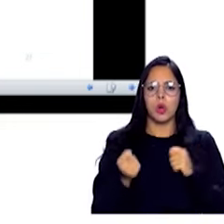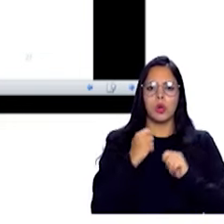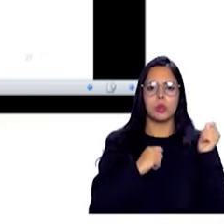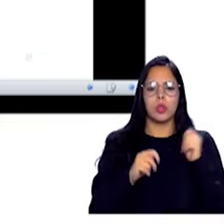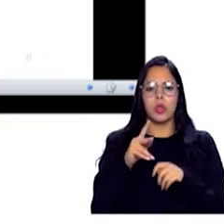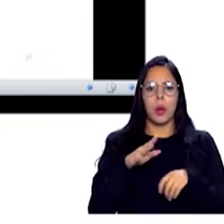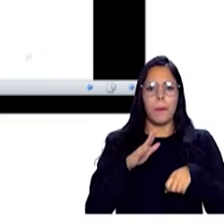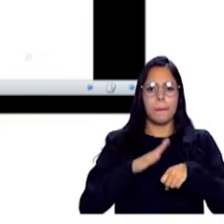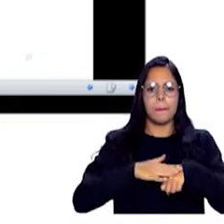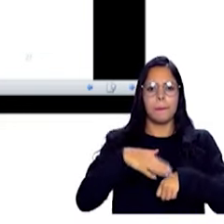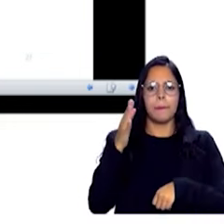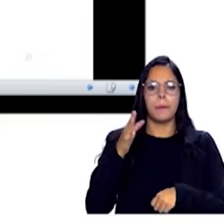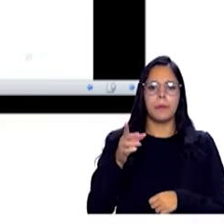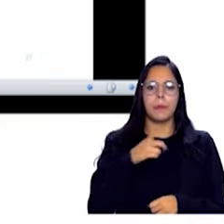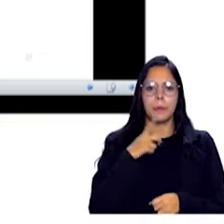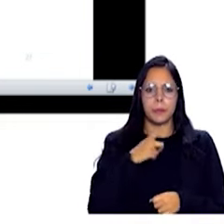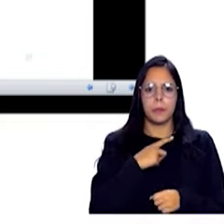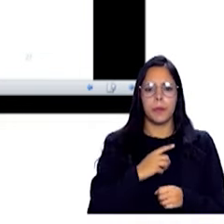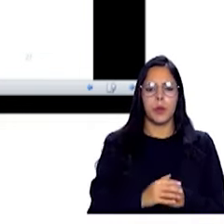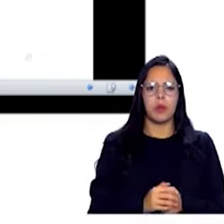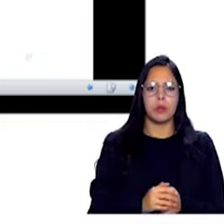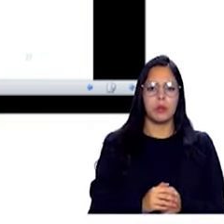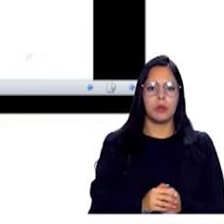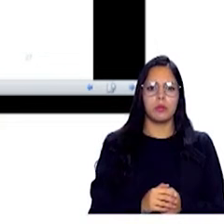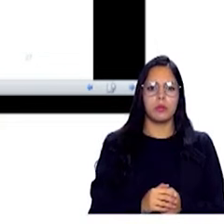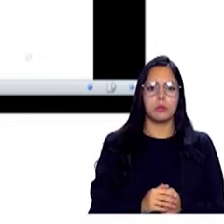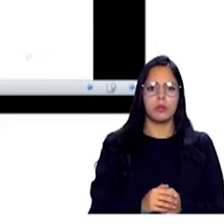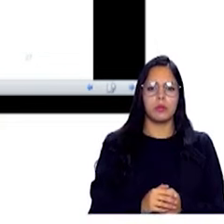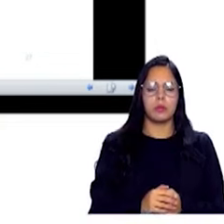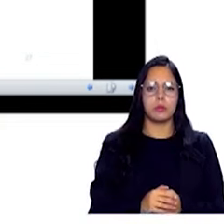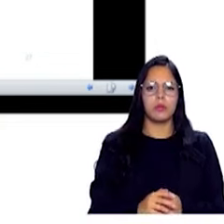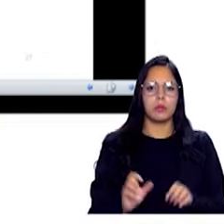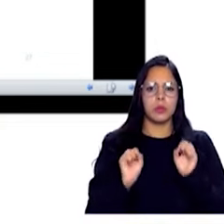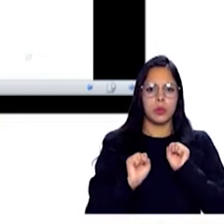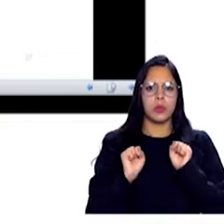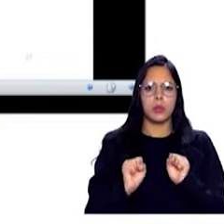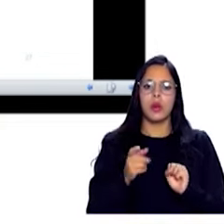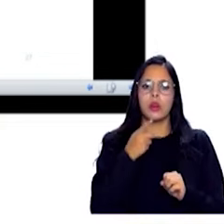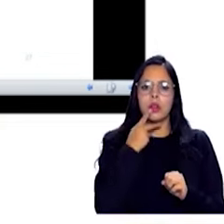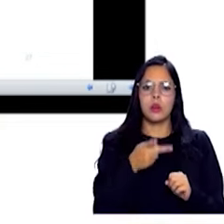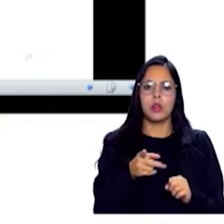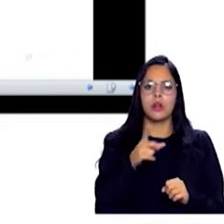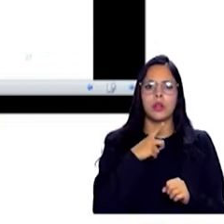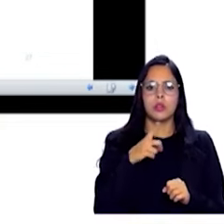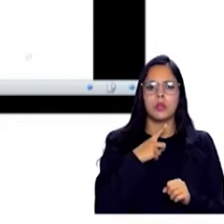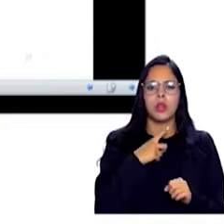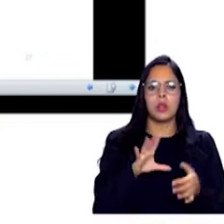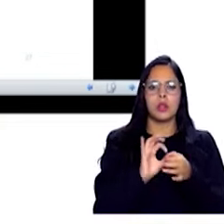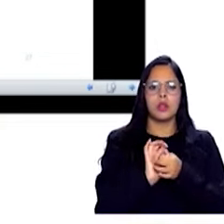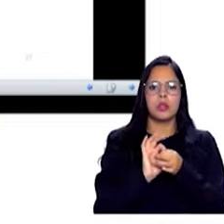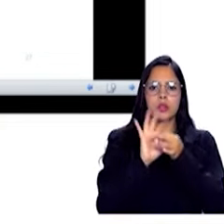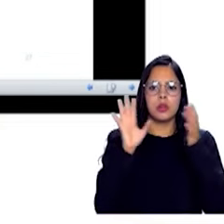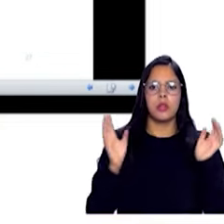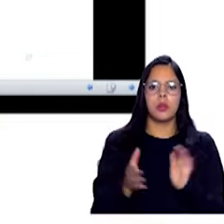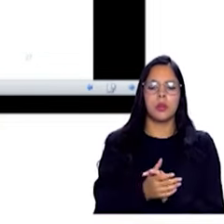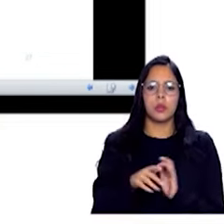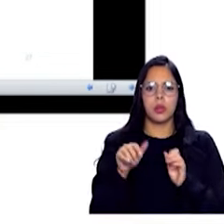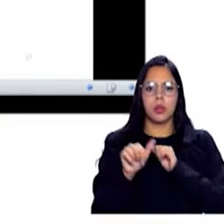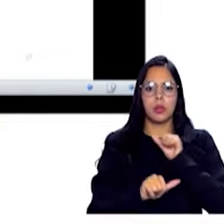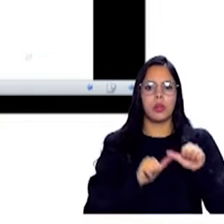questo devo segnalare Il rinvio pregiudiziale non puo essere disposto per cercare di modificare l'interpretazione di una